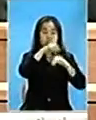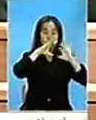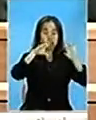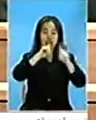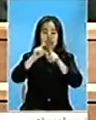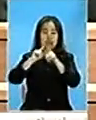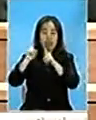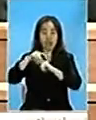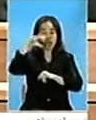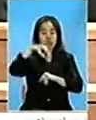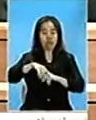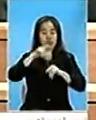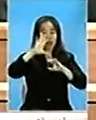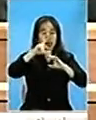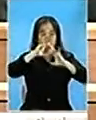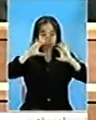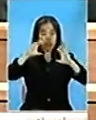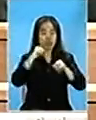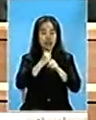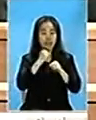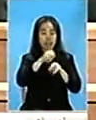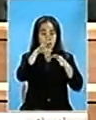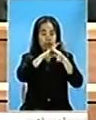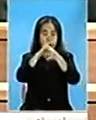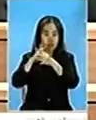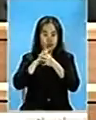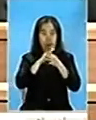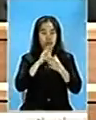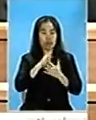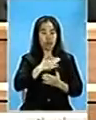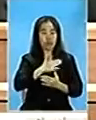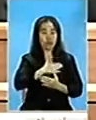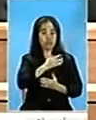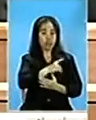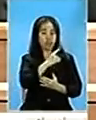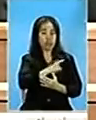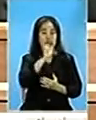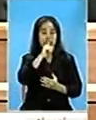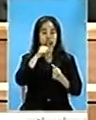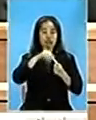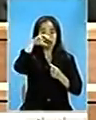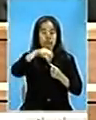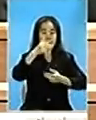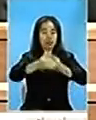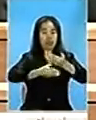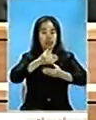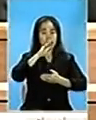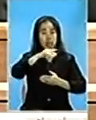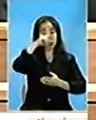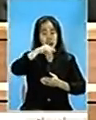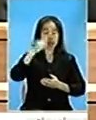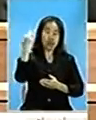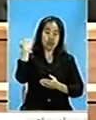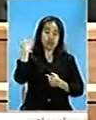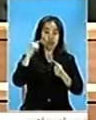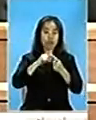างๆองค์กรของรัฐต่างๆที่เข้ามาและผมก็ดีใจที่ทางหอการค้าแห่งประเทศไทยสมัยคุณดุ